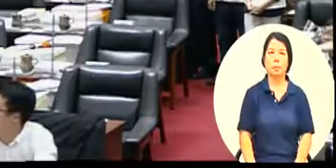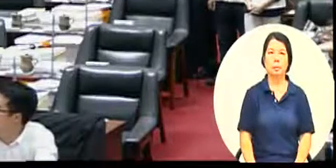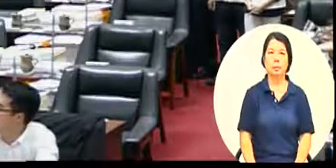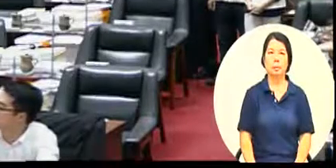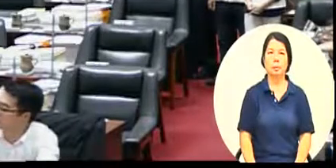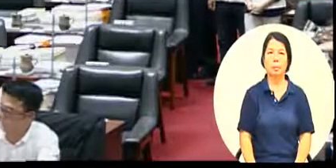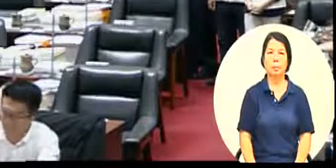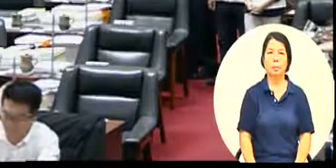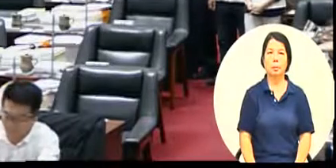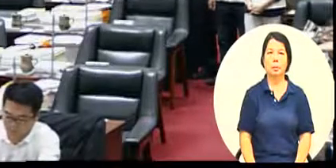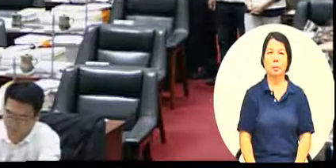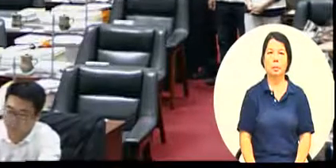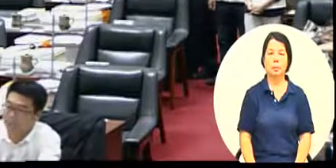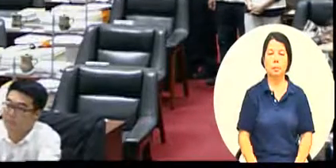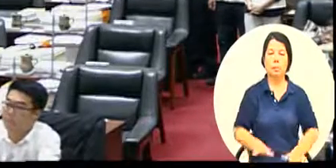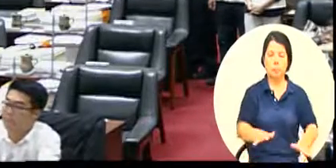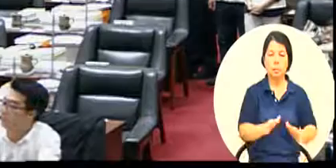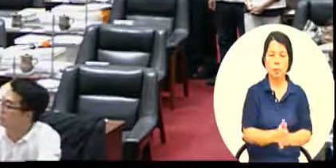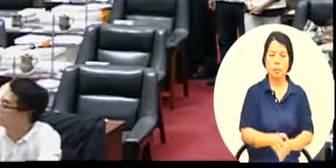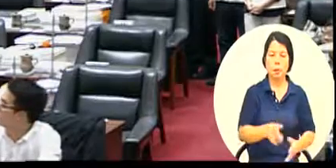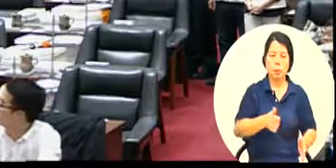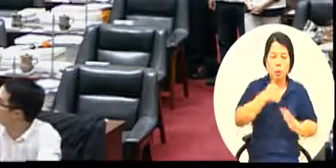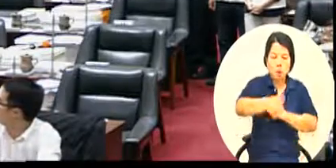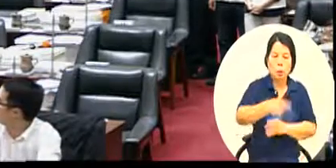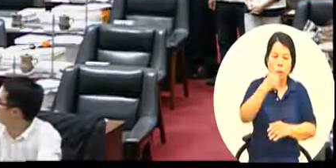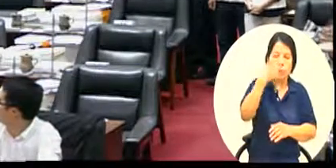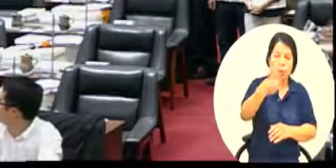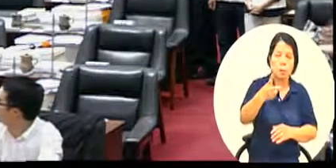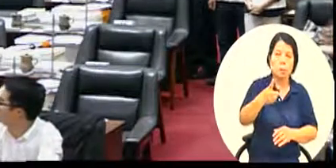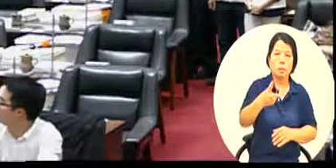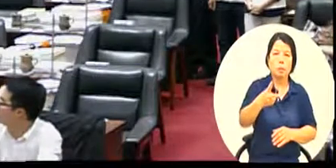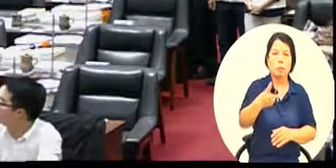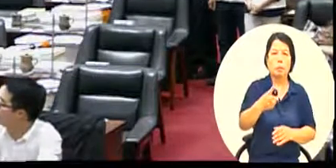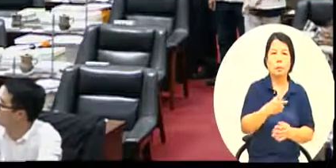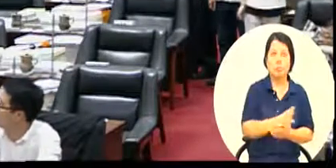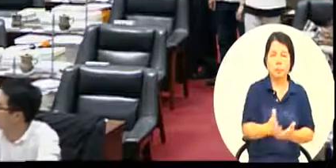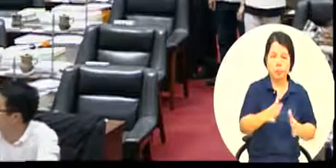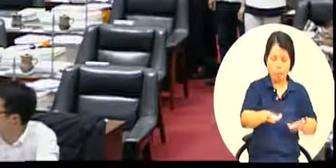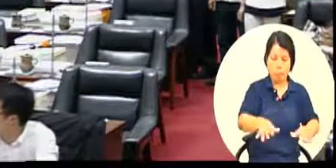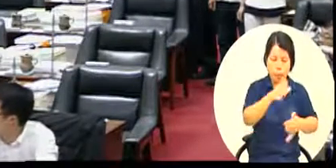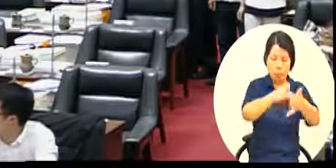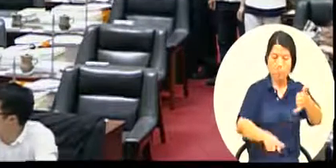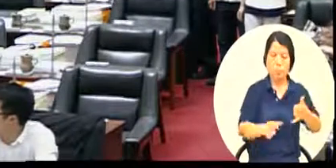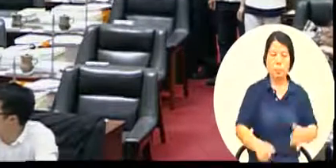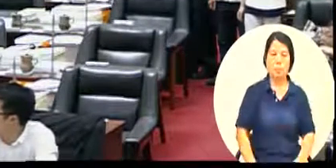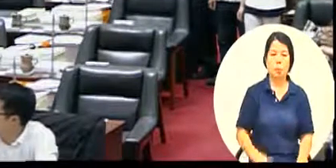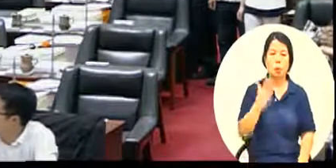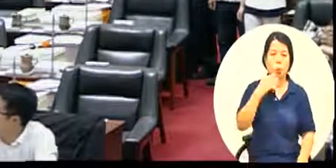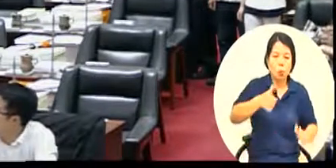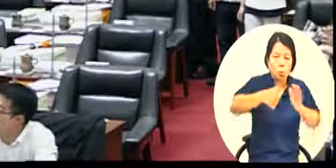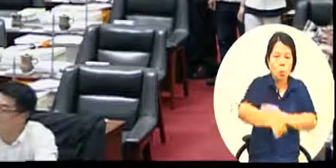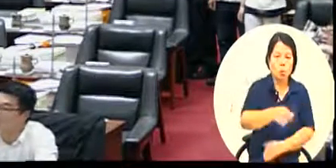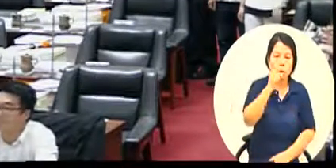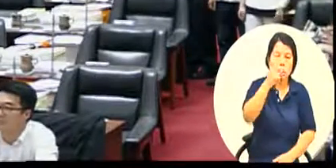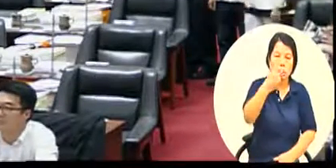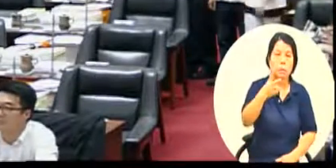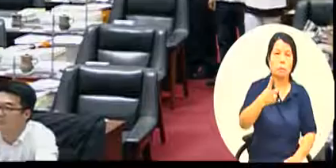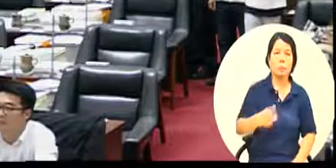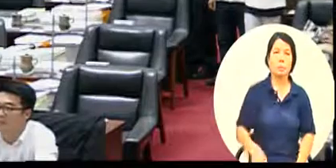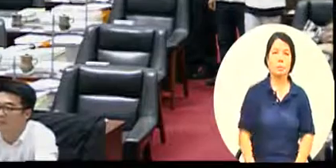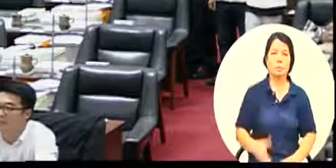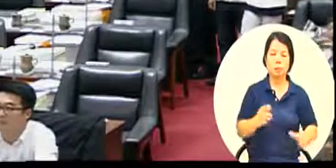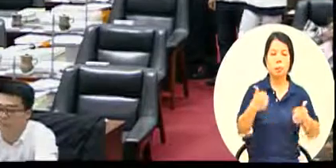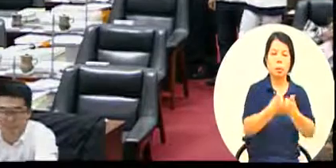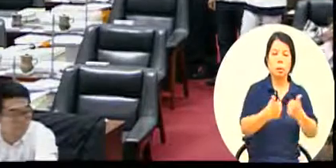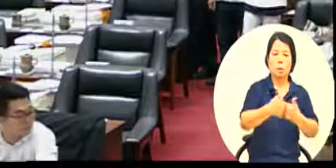好，进覆二读，请来这个案子，如果进覆二读，我们先问议事